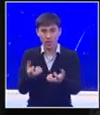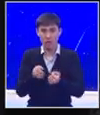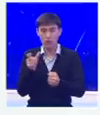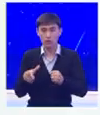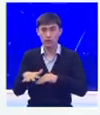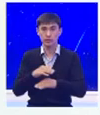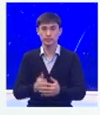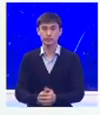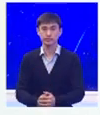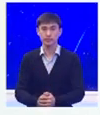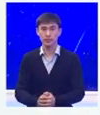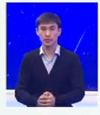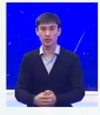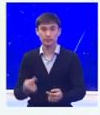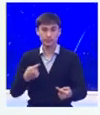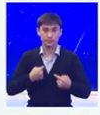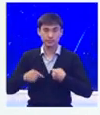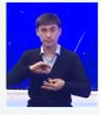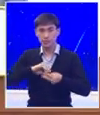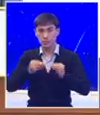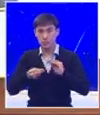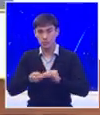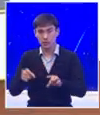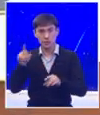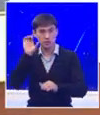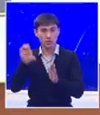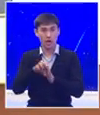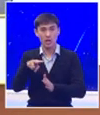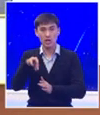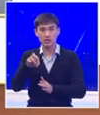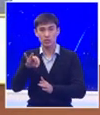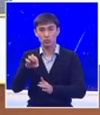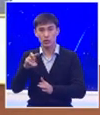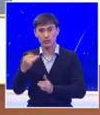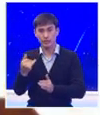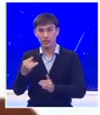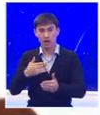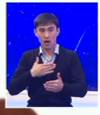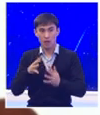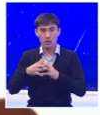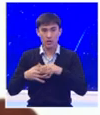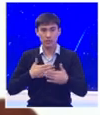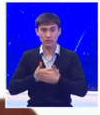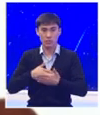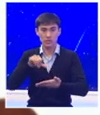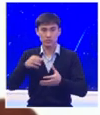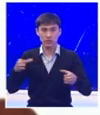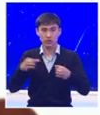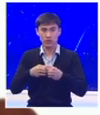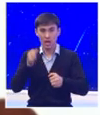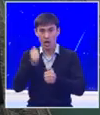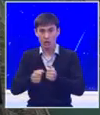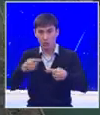людей. Қордаланып қалған проблемалардың мән-жайын тыңдаған Ләззат Махатұлы аймақ активімен белсенділерін жинады.